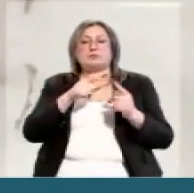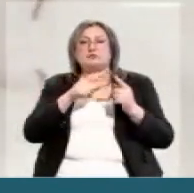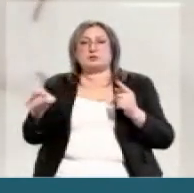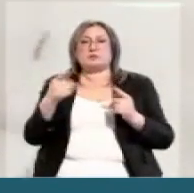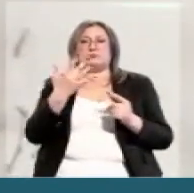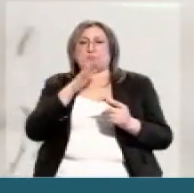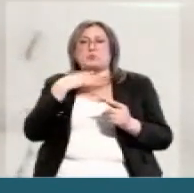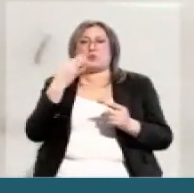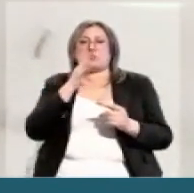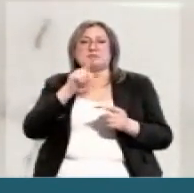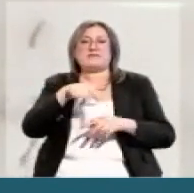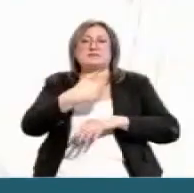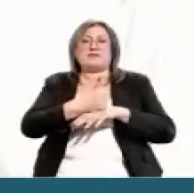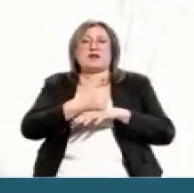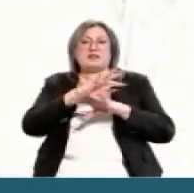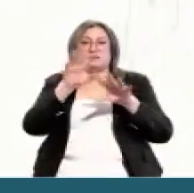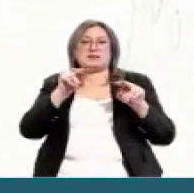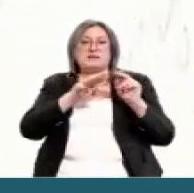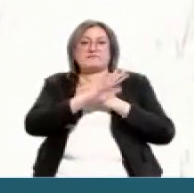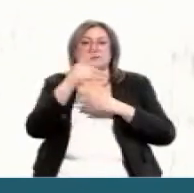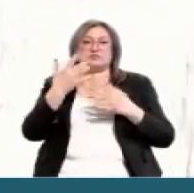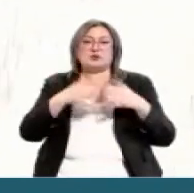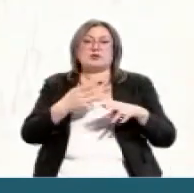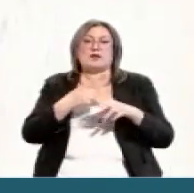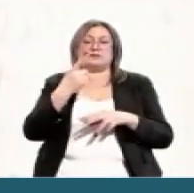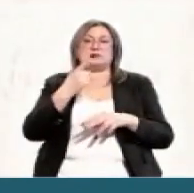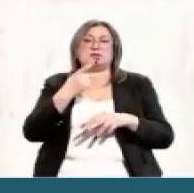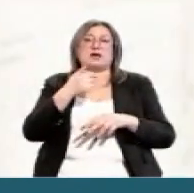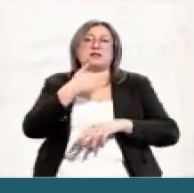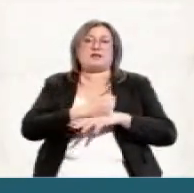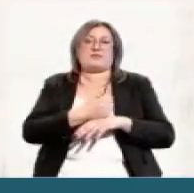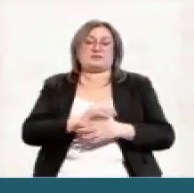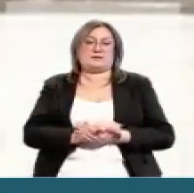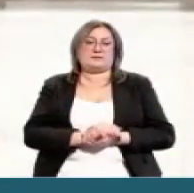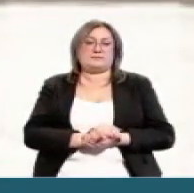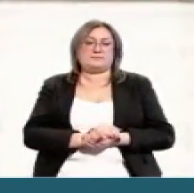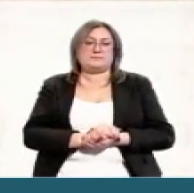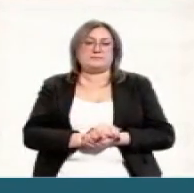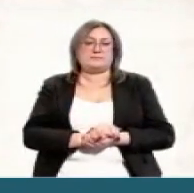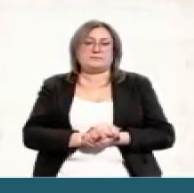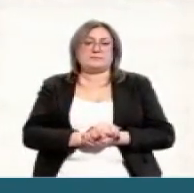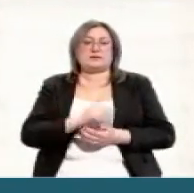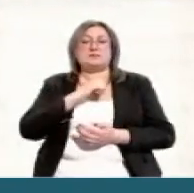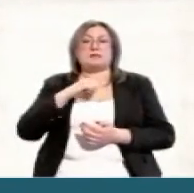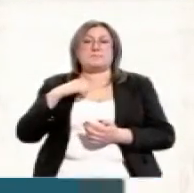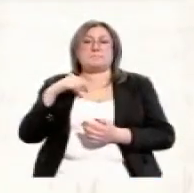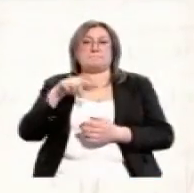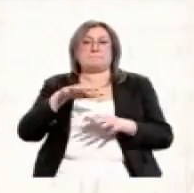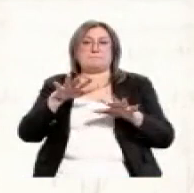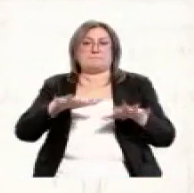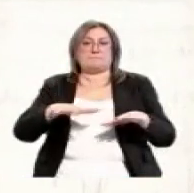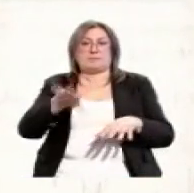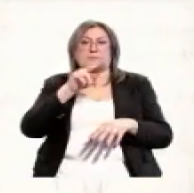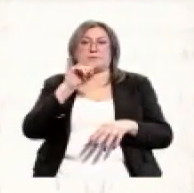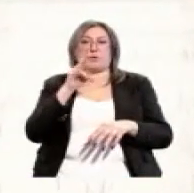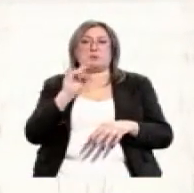протяжении немалого времени возглавляет питомник, считает это дело одним из основополагающих. Сам питомник у нас